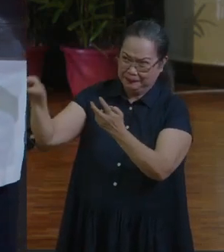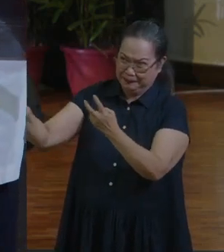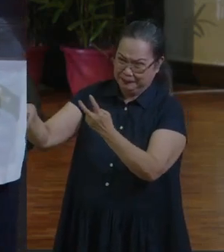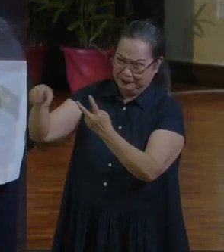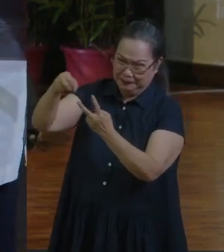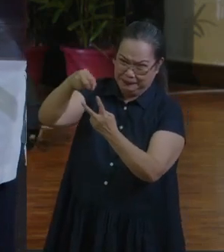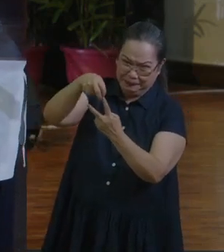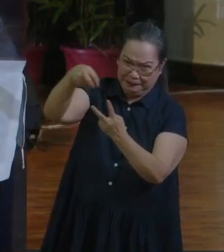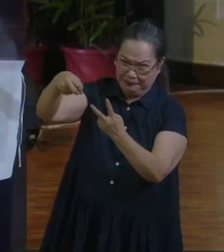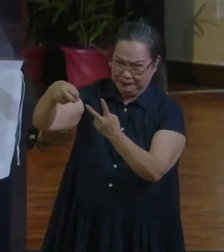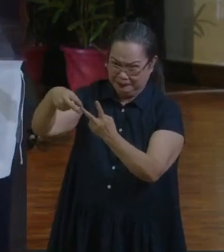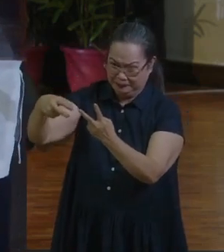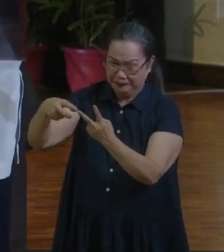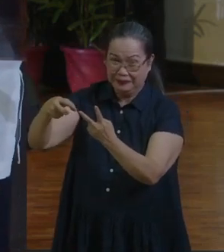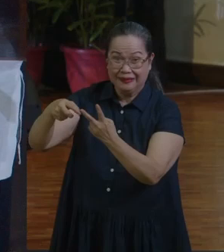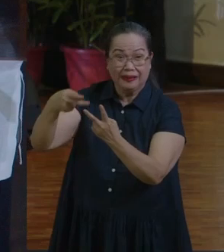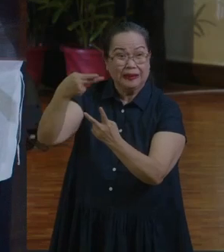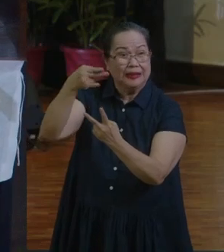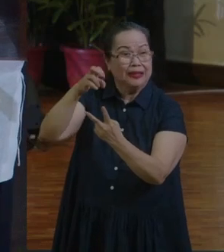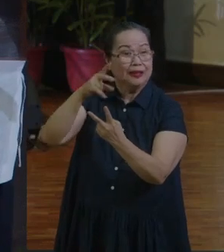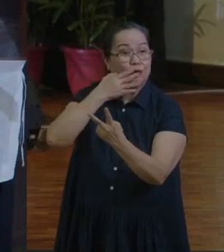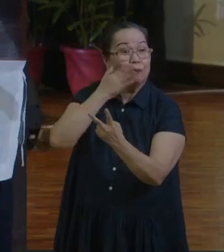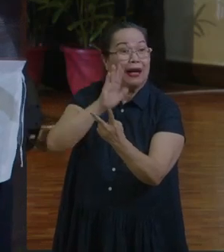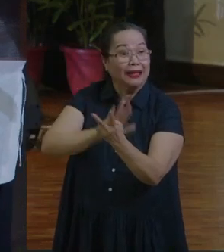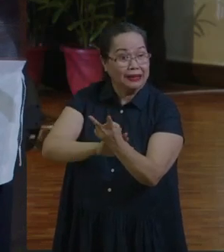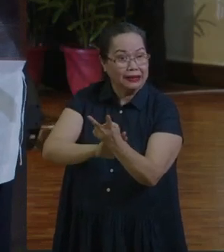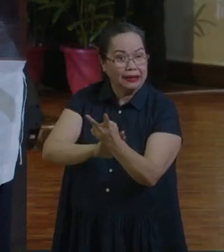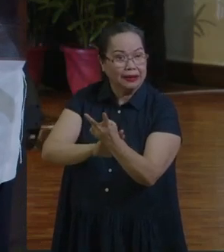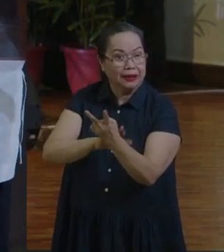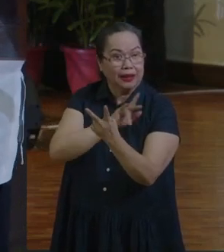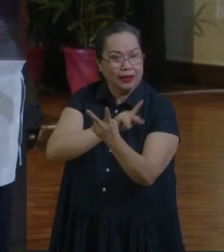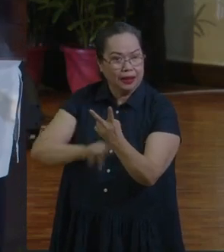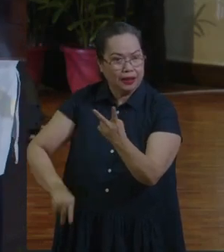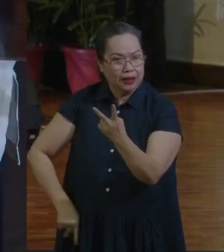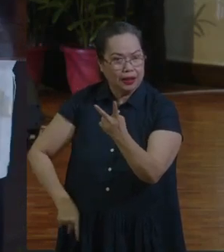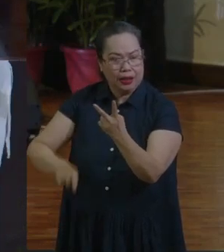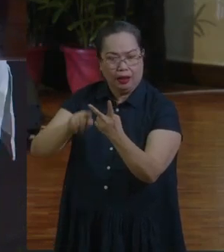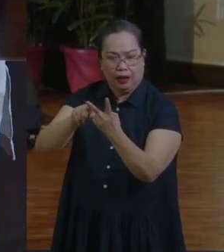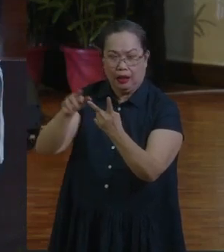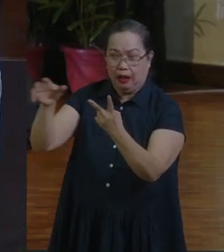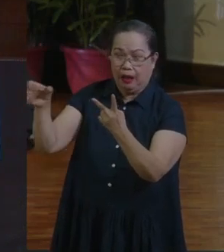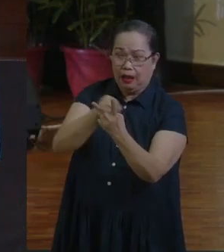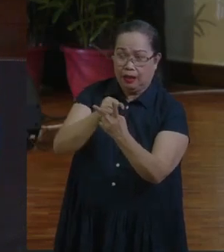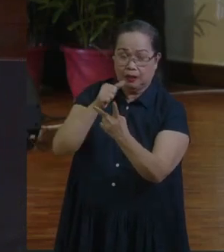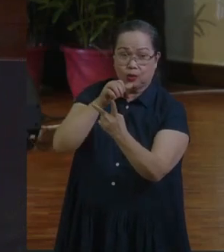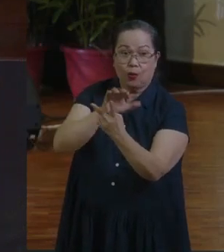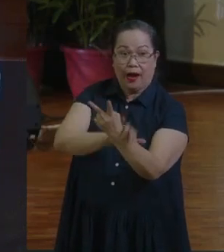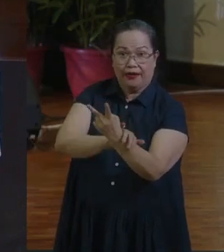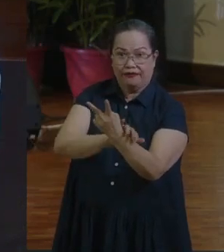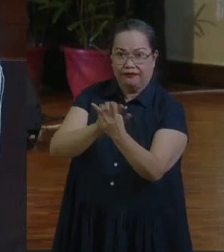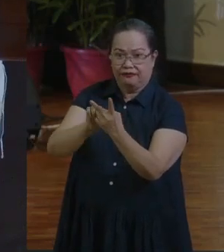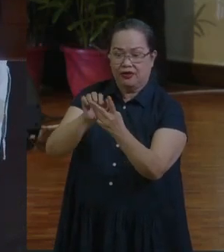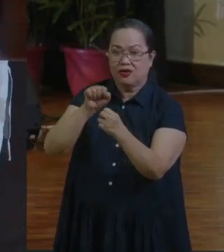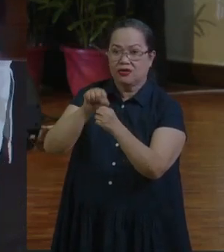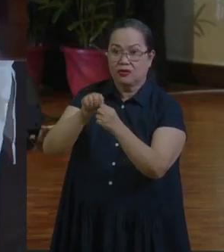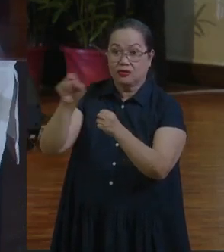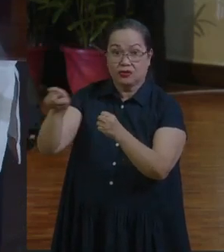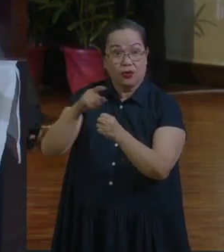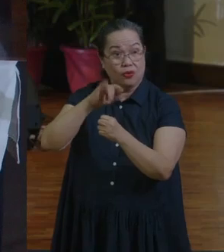that Herod had done, added this to them all, and that he locked up John in